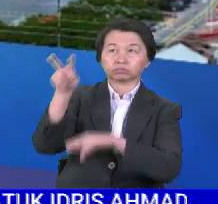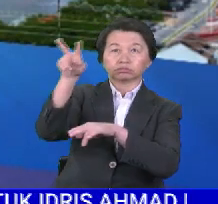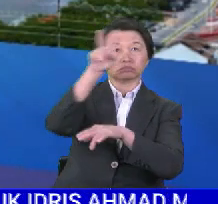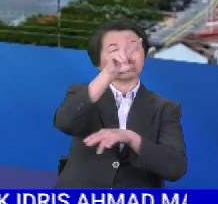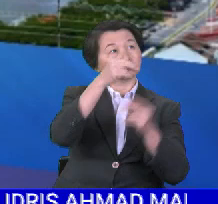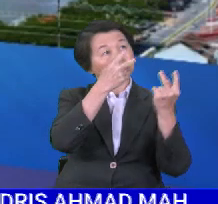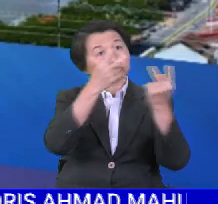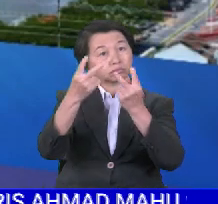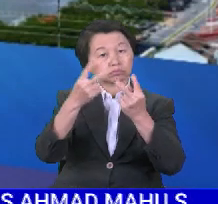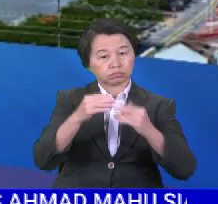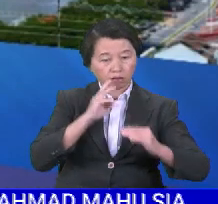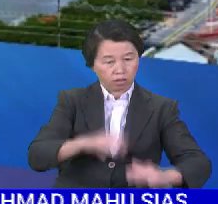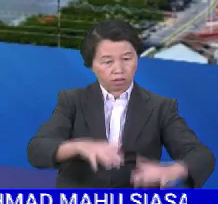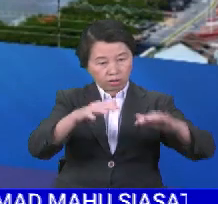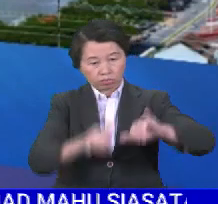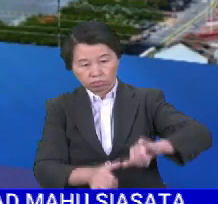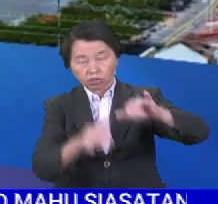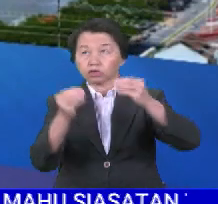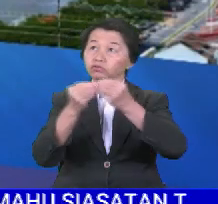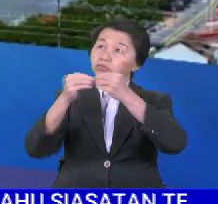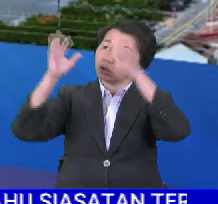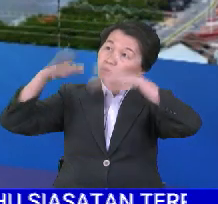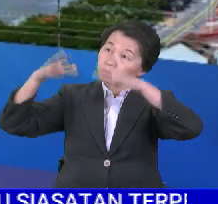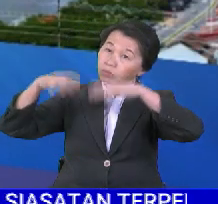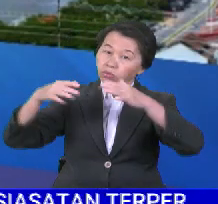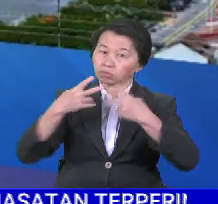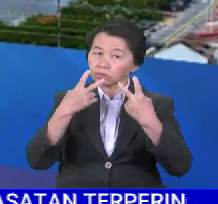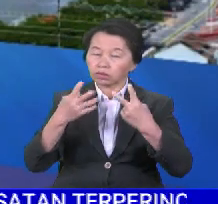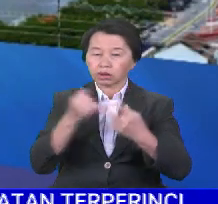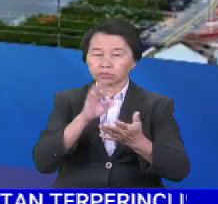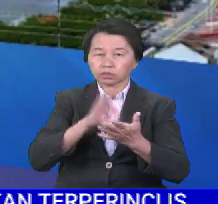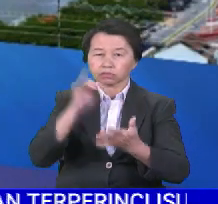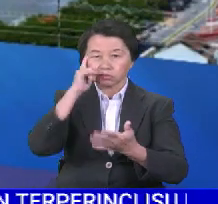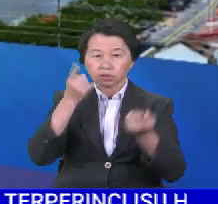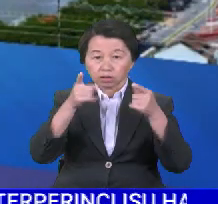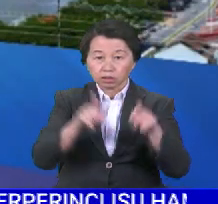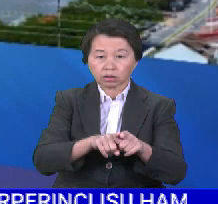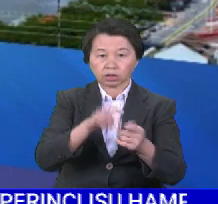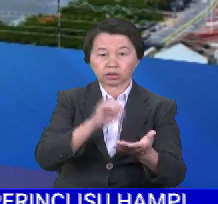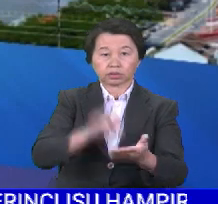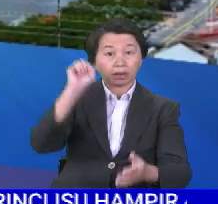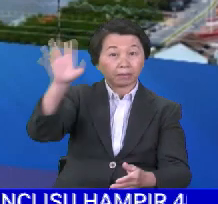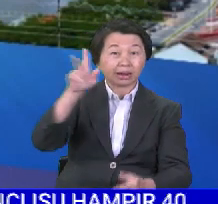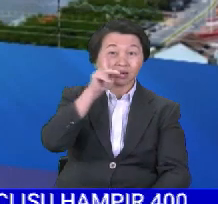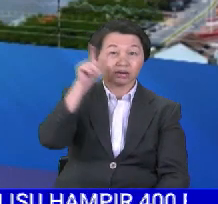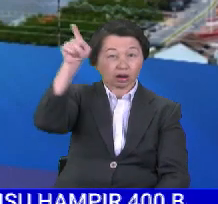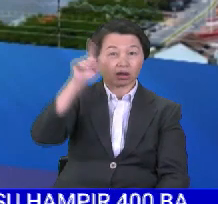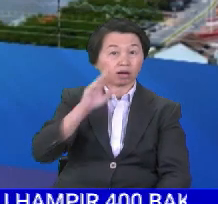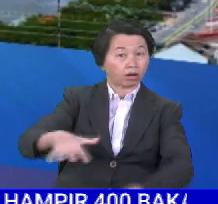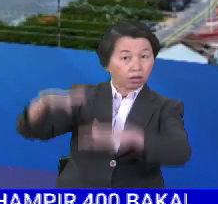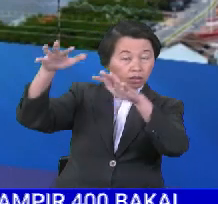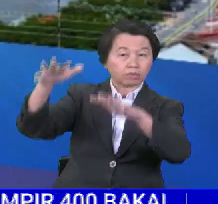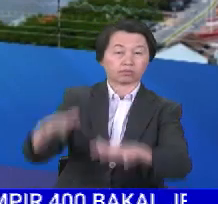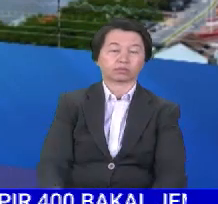dibuat mengikut paras air dan jumlah hujan yang turun selepas mengambil kira kejadian yang berlaku di Baling Kedah baru-baru